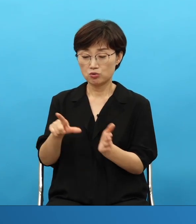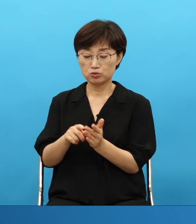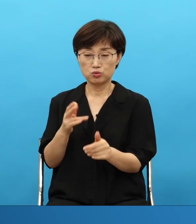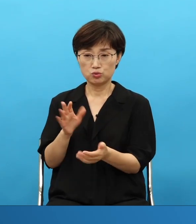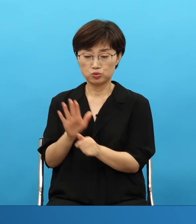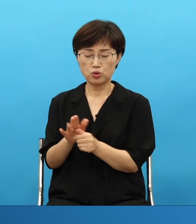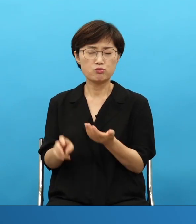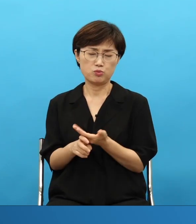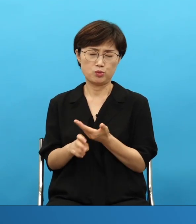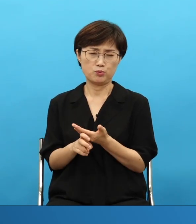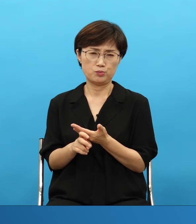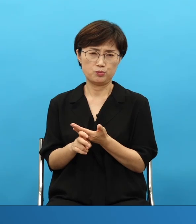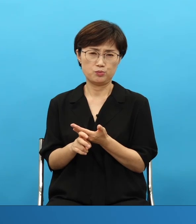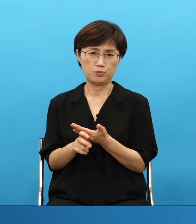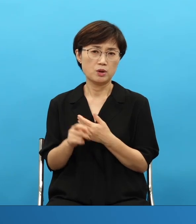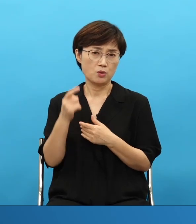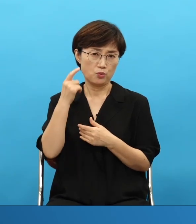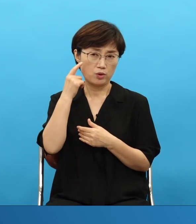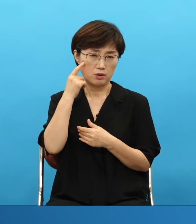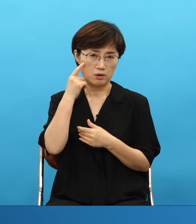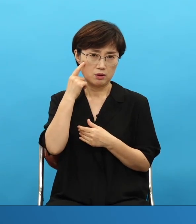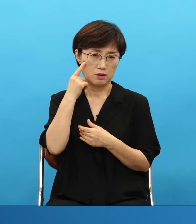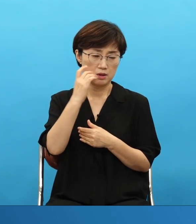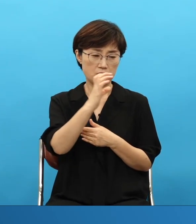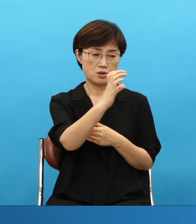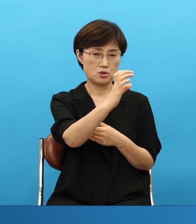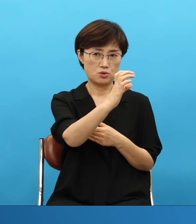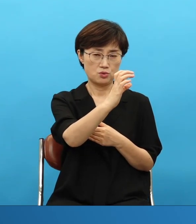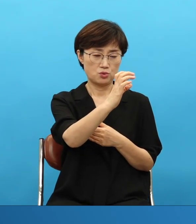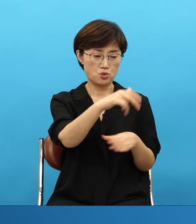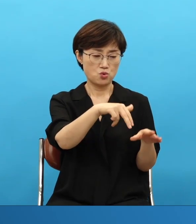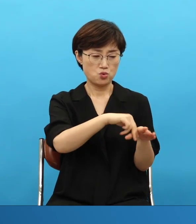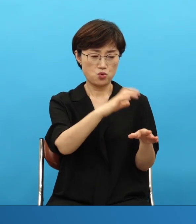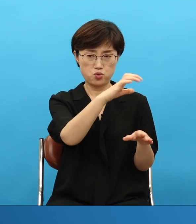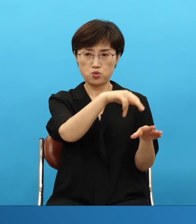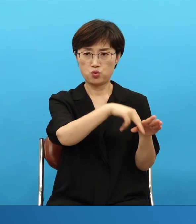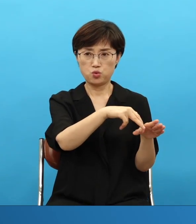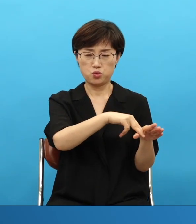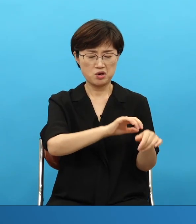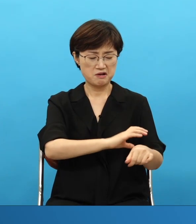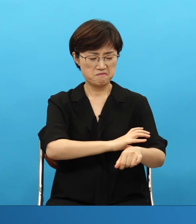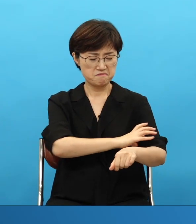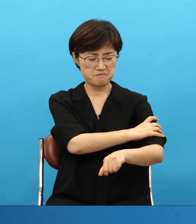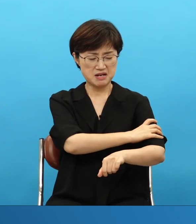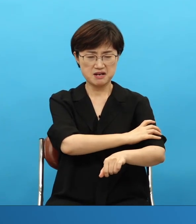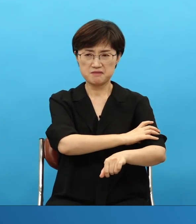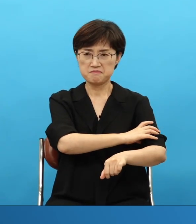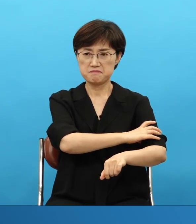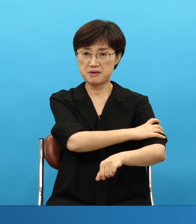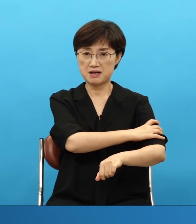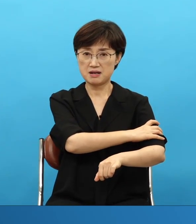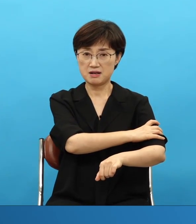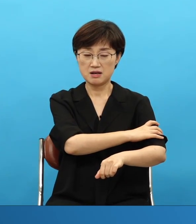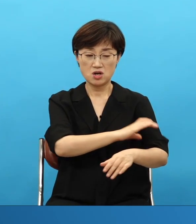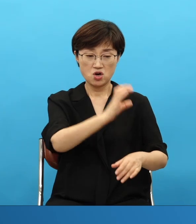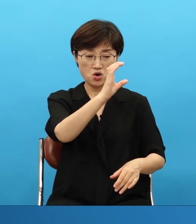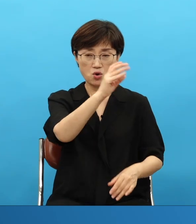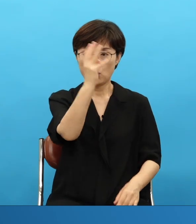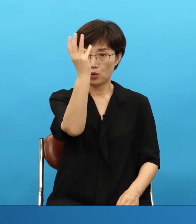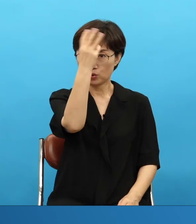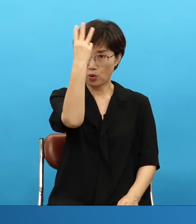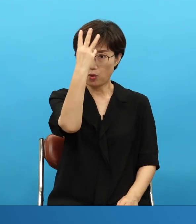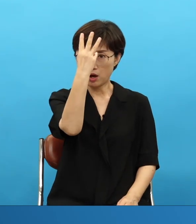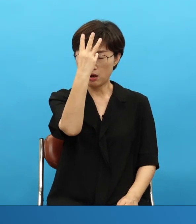막강한 이 지금 천주교가 지금 교황이라고 하는 파워를